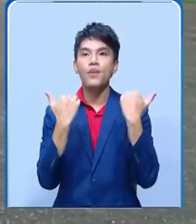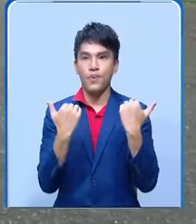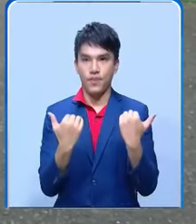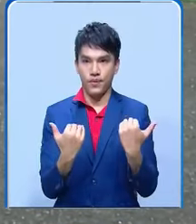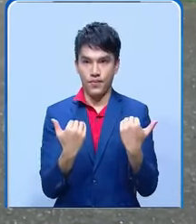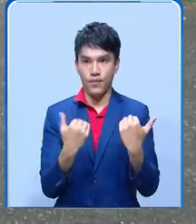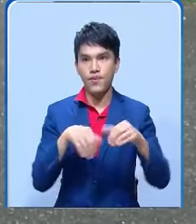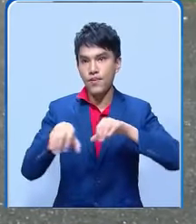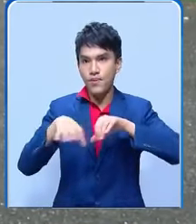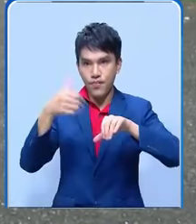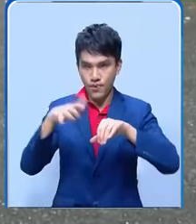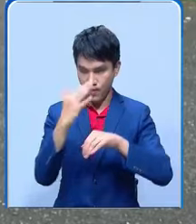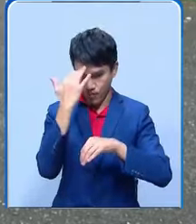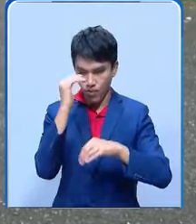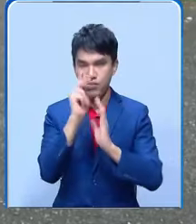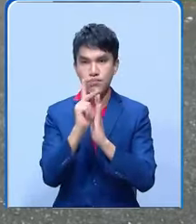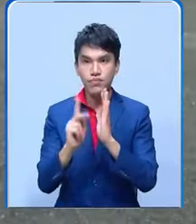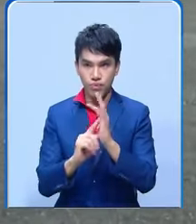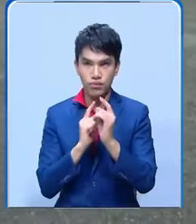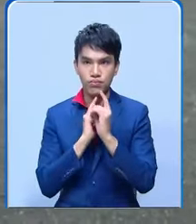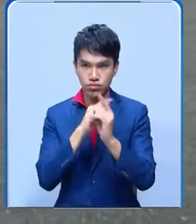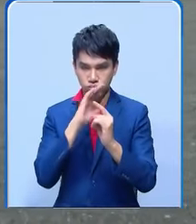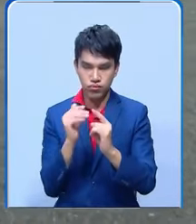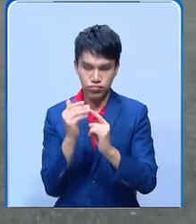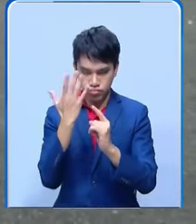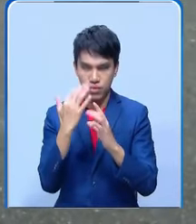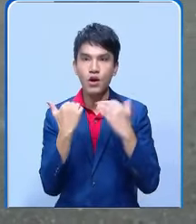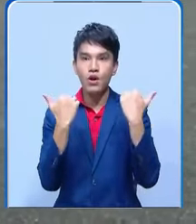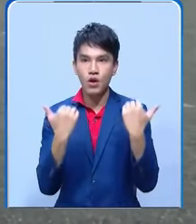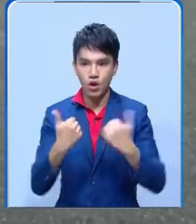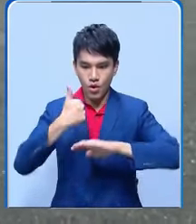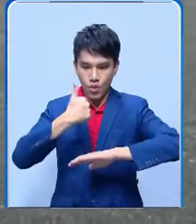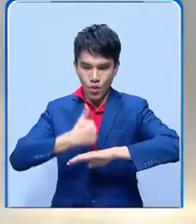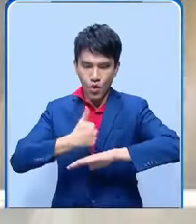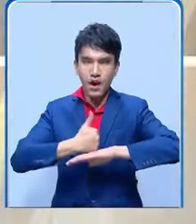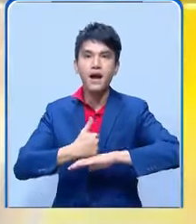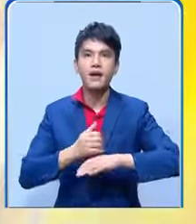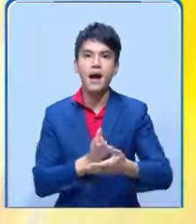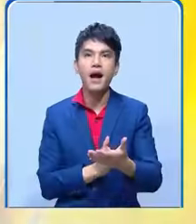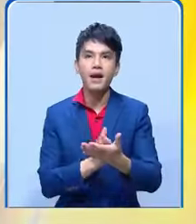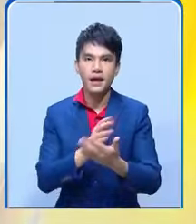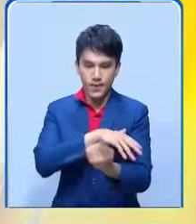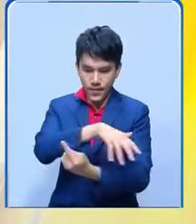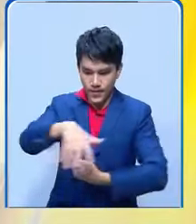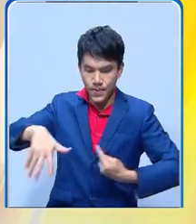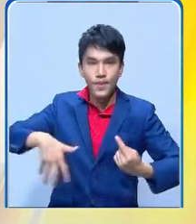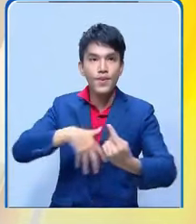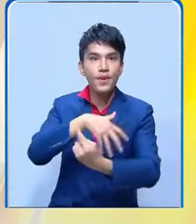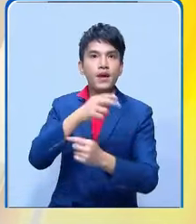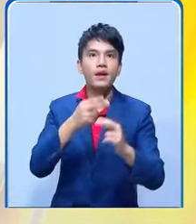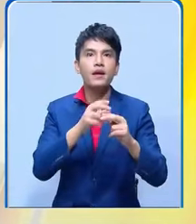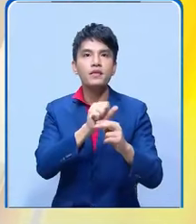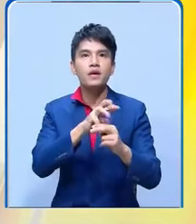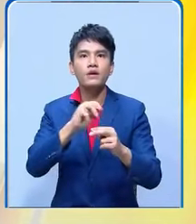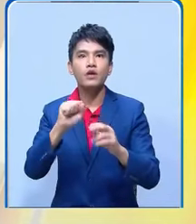ได้เนื่องจากว่าต้องดำเนินการตามกฎหมายก่อนนะคะขณะที่ผู้อำนวยการกองธรณีวิทยาสิ่งแวดล้อมนายสมศักดิ์